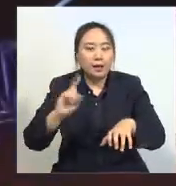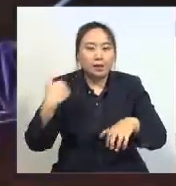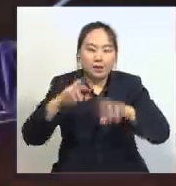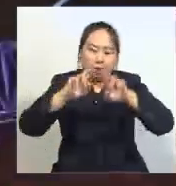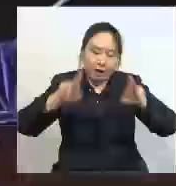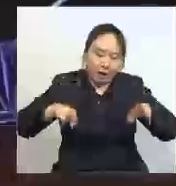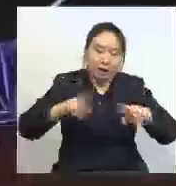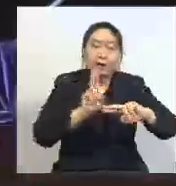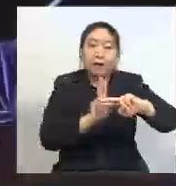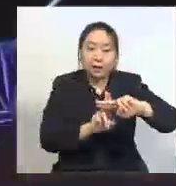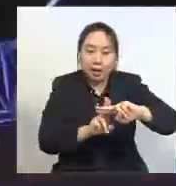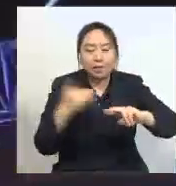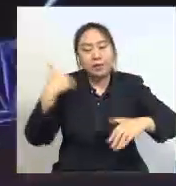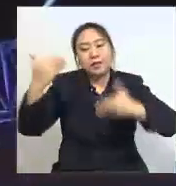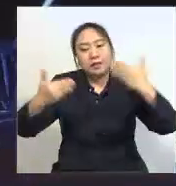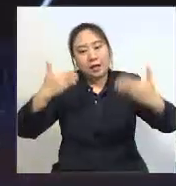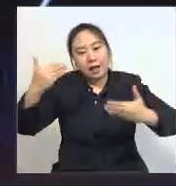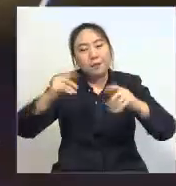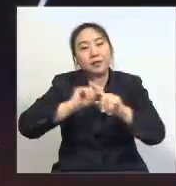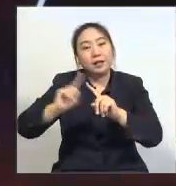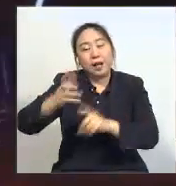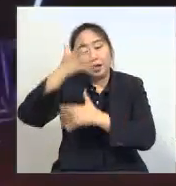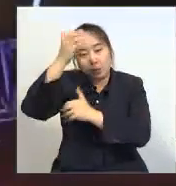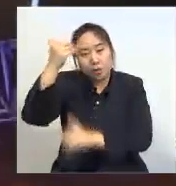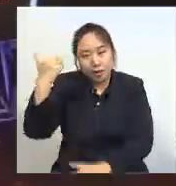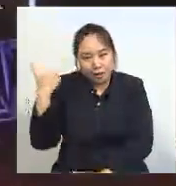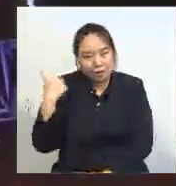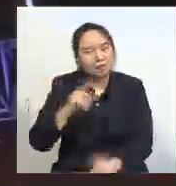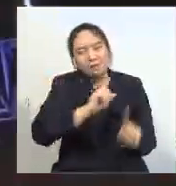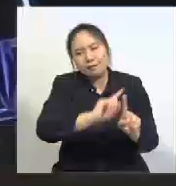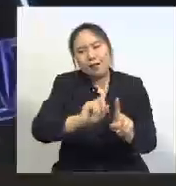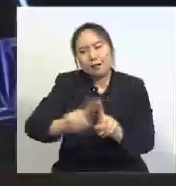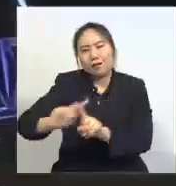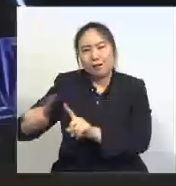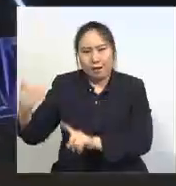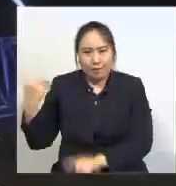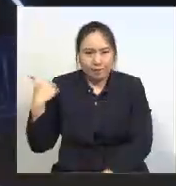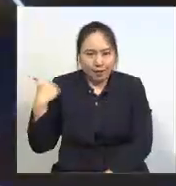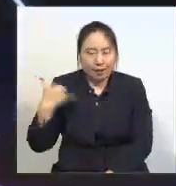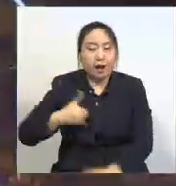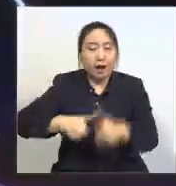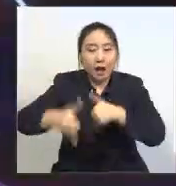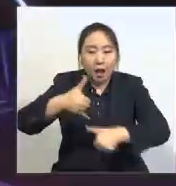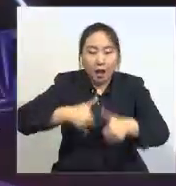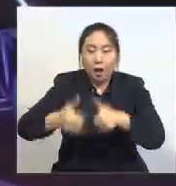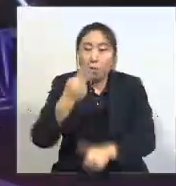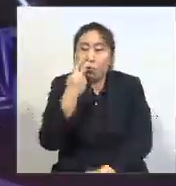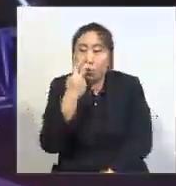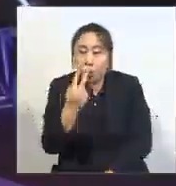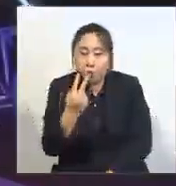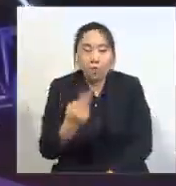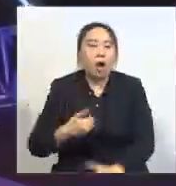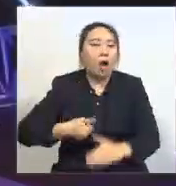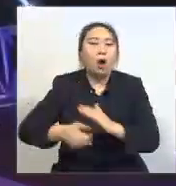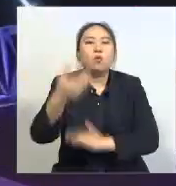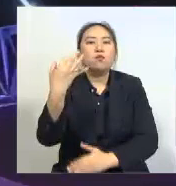ฉากาชาดกิจกรรมนิทรรศการที่น่าสนใจภายในงานอีกมากมายด้วย และสามารถเข้าชมงานโดยไม่เสียค่าบัตร